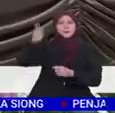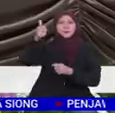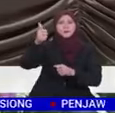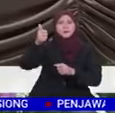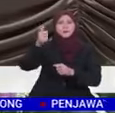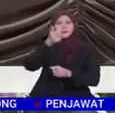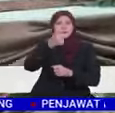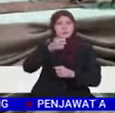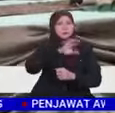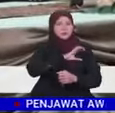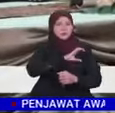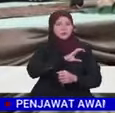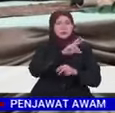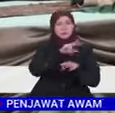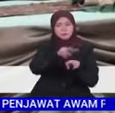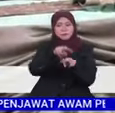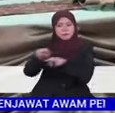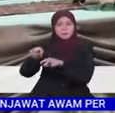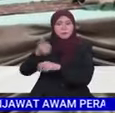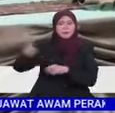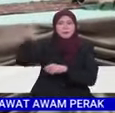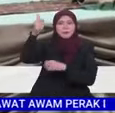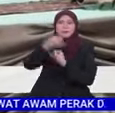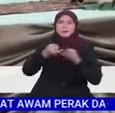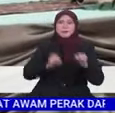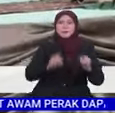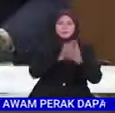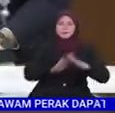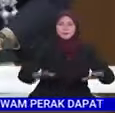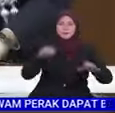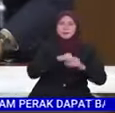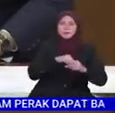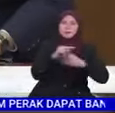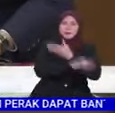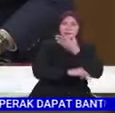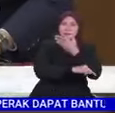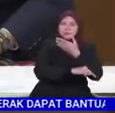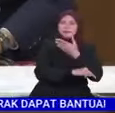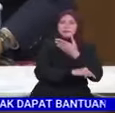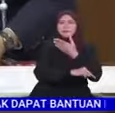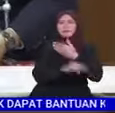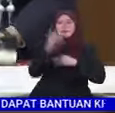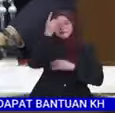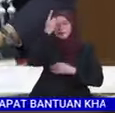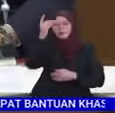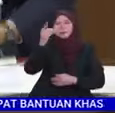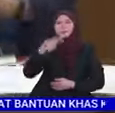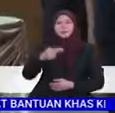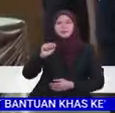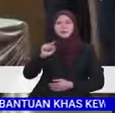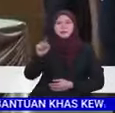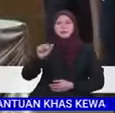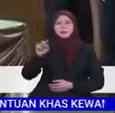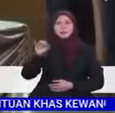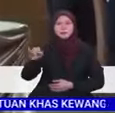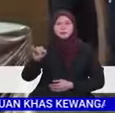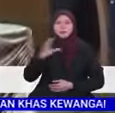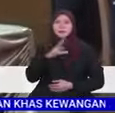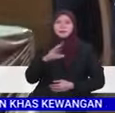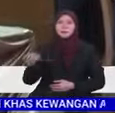Datuk manfaat ah disaksikan pengarah jabatan keselamatan dalam negeri dan ketentraman awam dato.sri hazani Ghazali